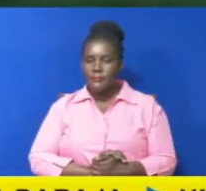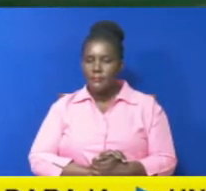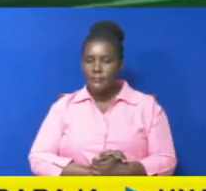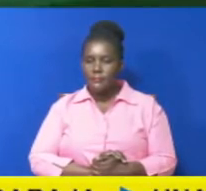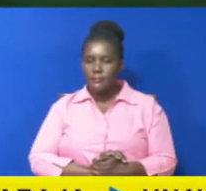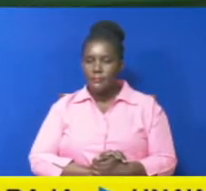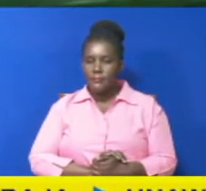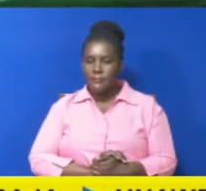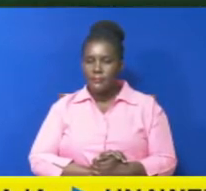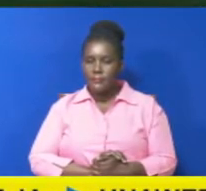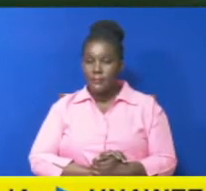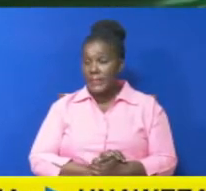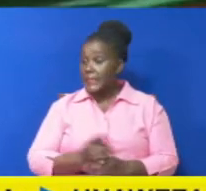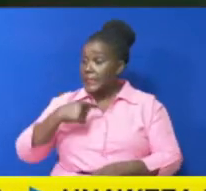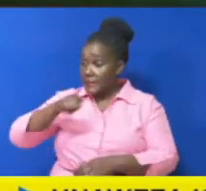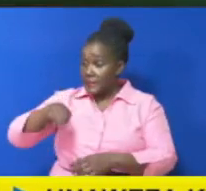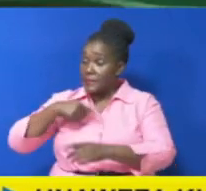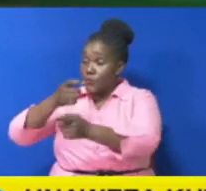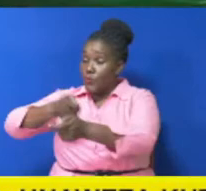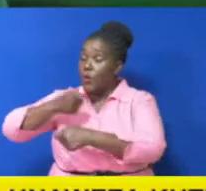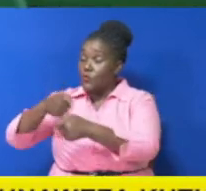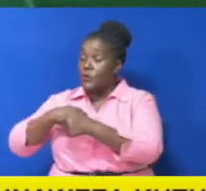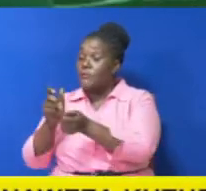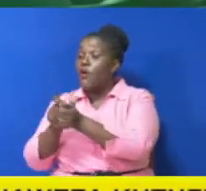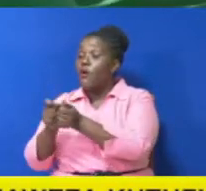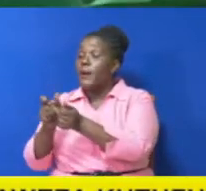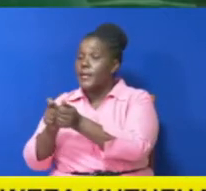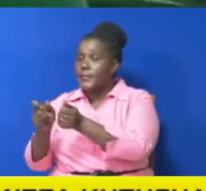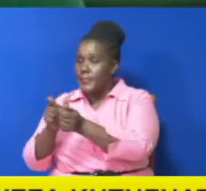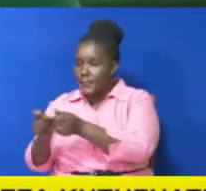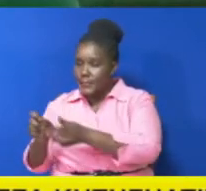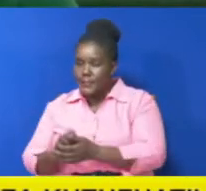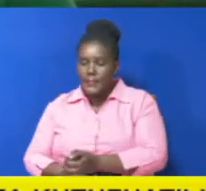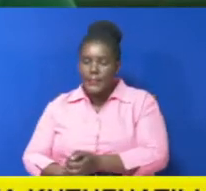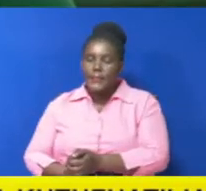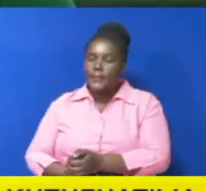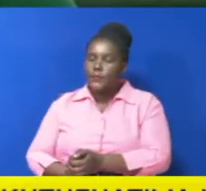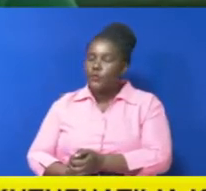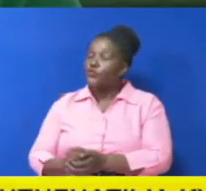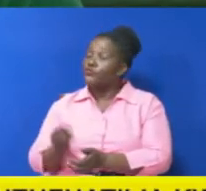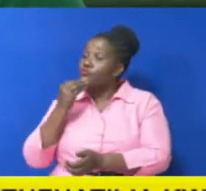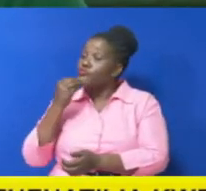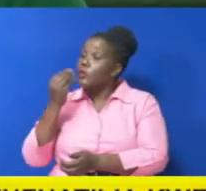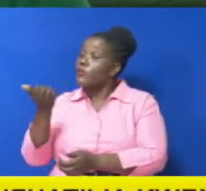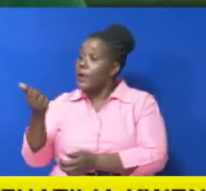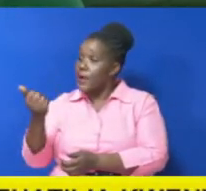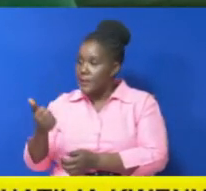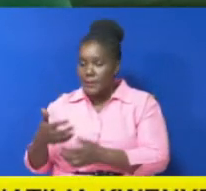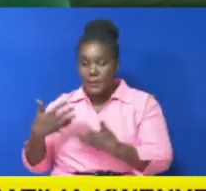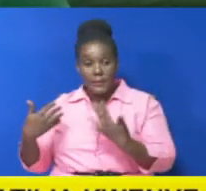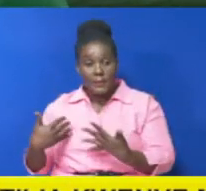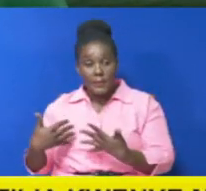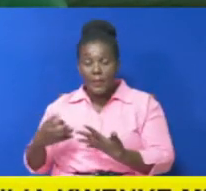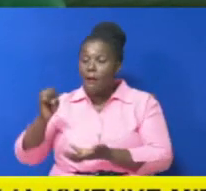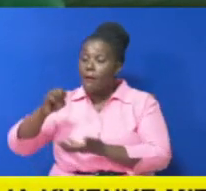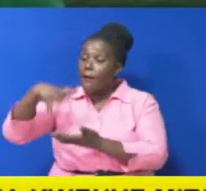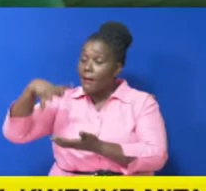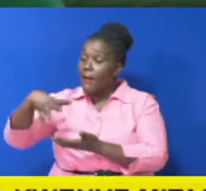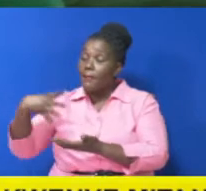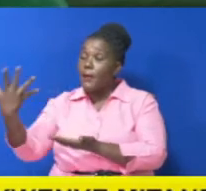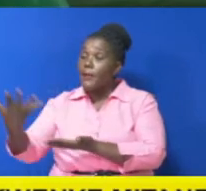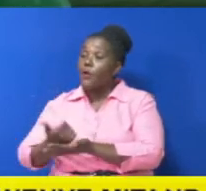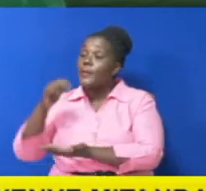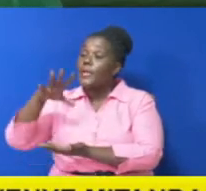Inabidi huku sisi tunalima sana mahindi, tunakula kande, tunakula ugali. Kwa hiyo kwenda kusaga gharama inakuwa